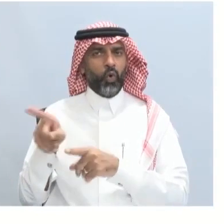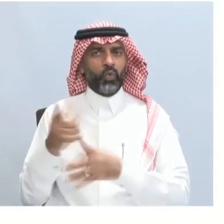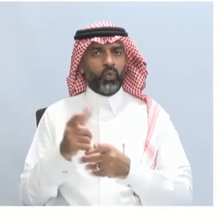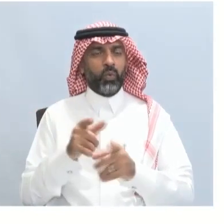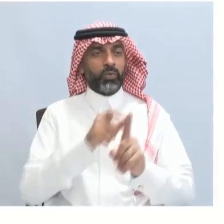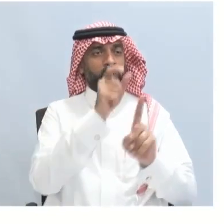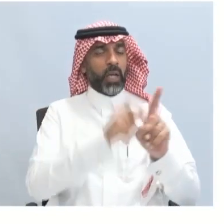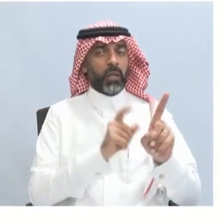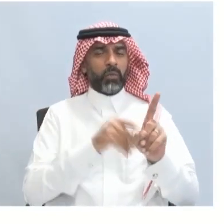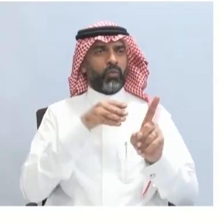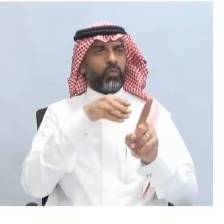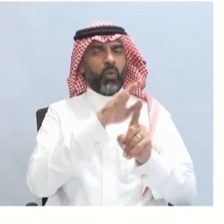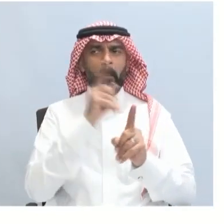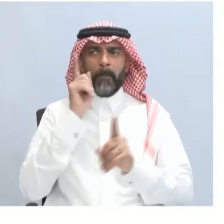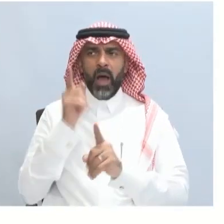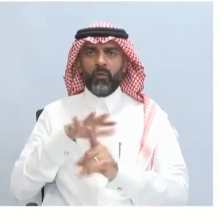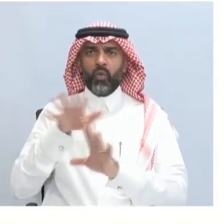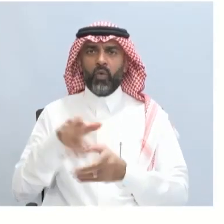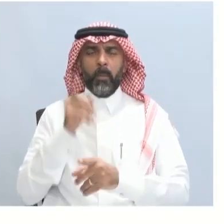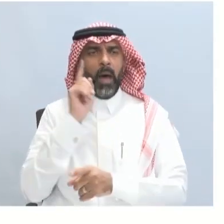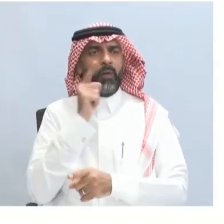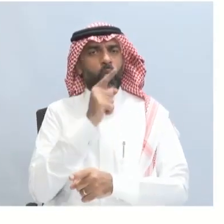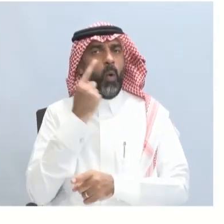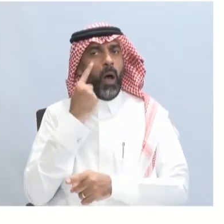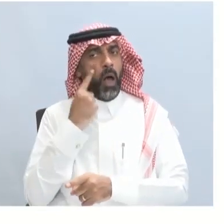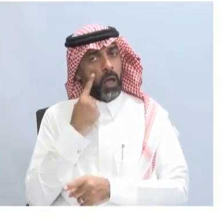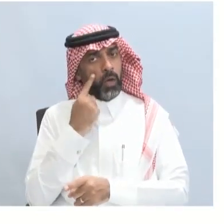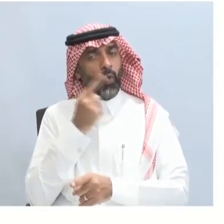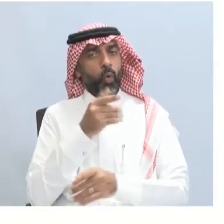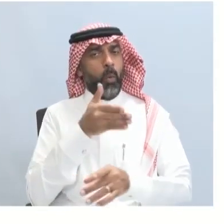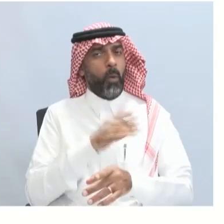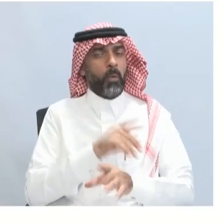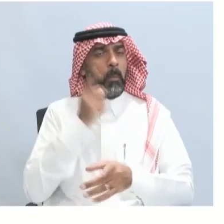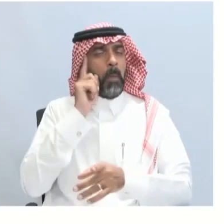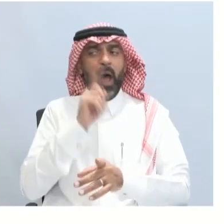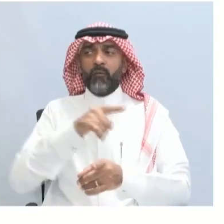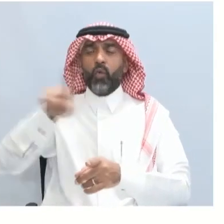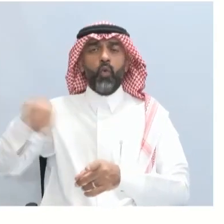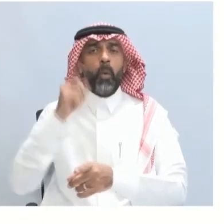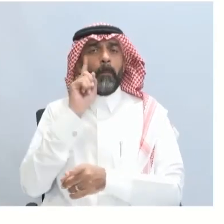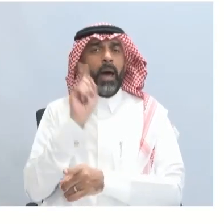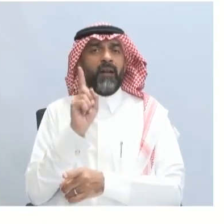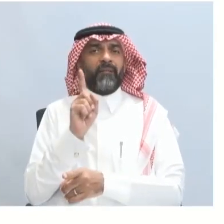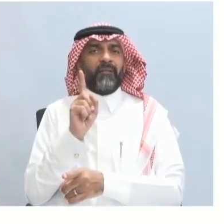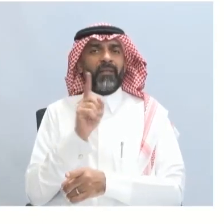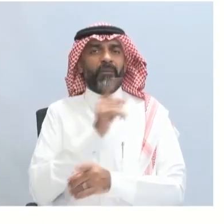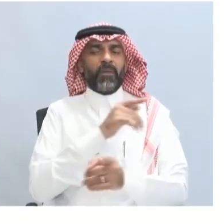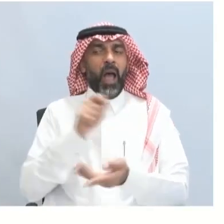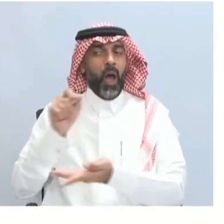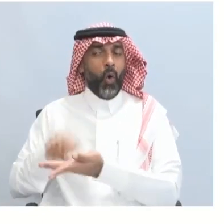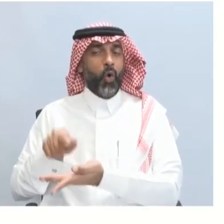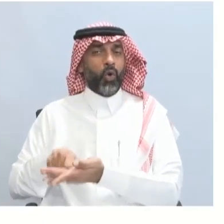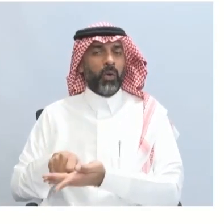اخباره بحيث لا تعرف حياته من مماته فيقضى بوفاته حكما لغلبه الظن